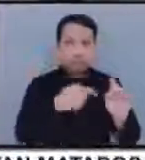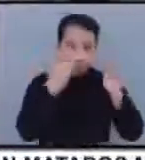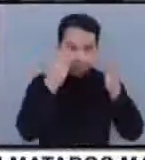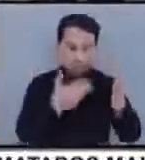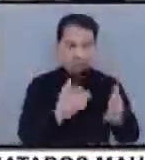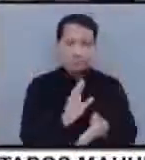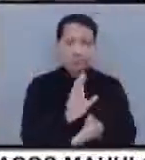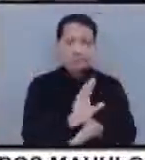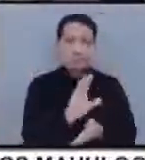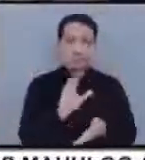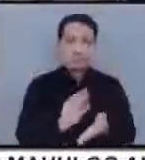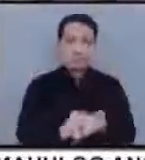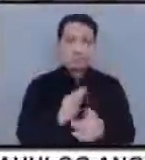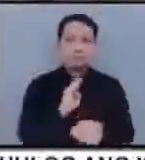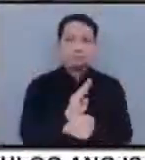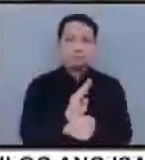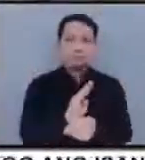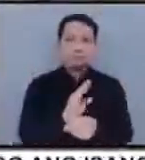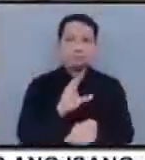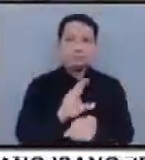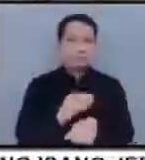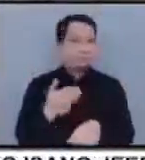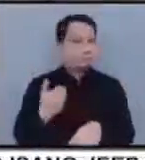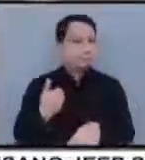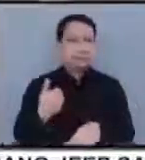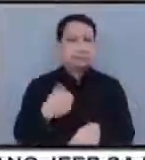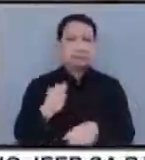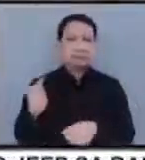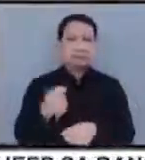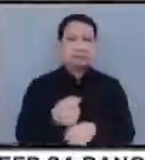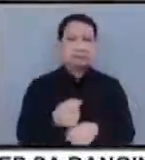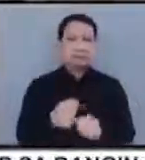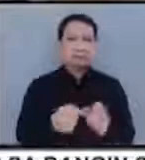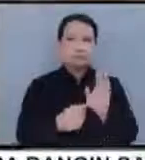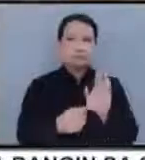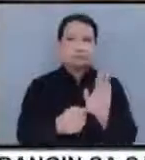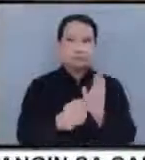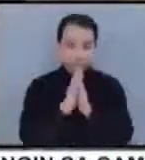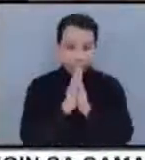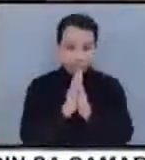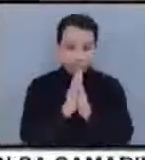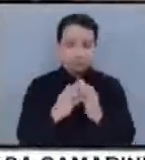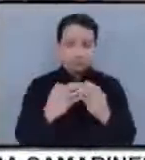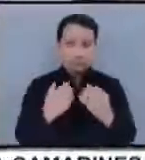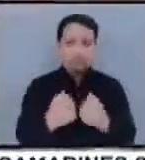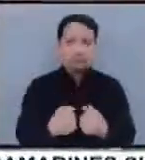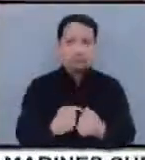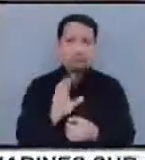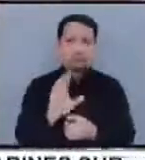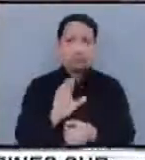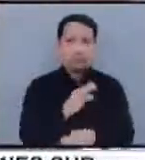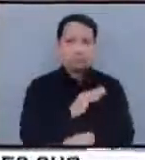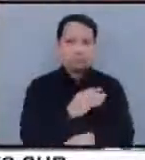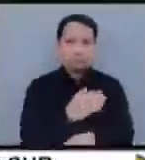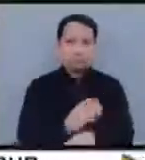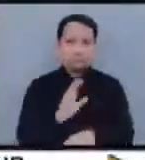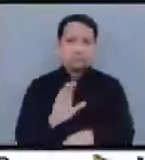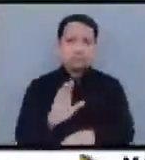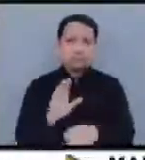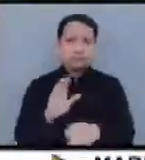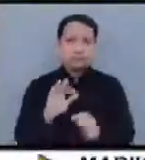sa Baclaran Church kahit hindi Miyerkules para ipagdasal ang kalusugan at proteksyon ng kanyang pamilya.